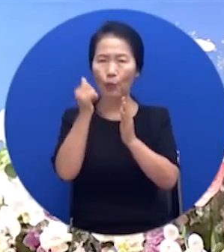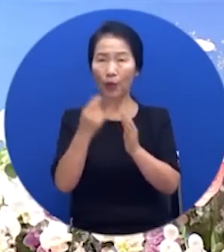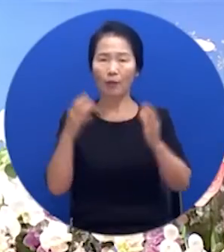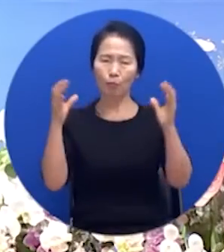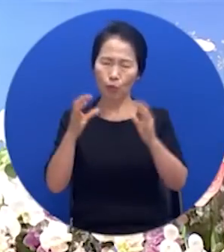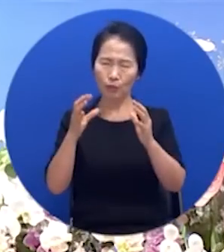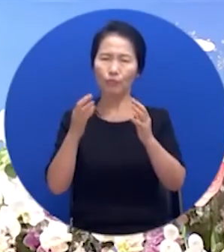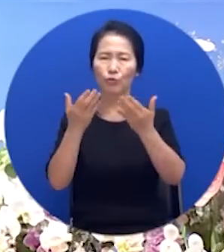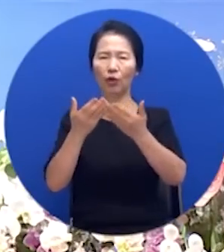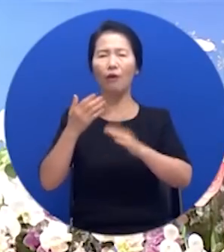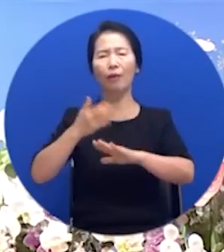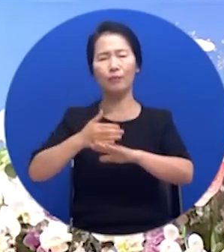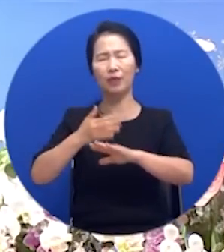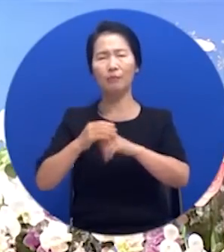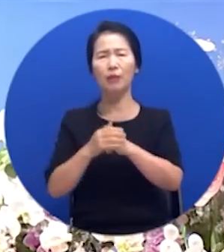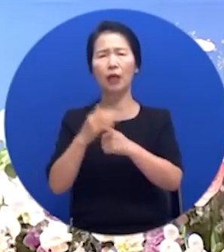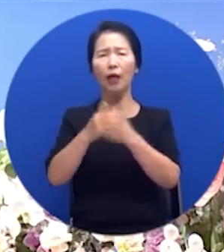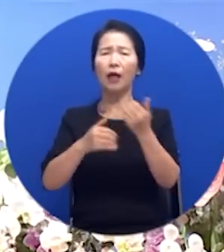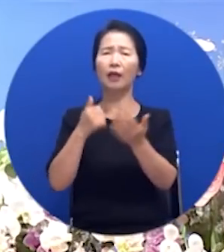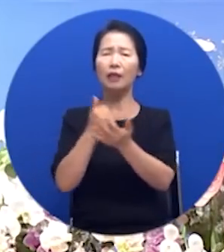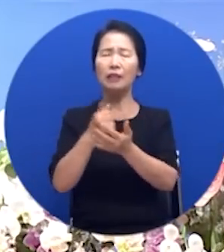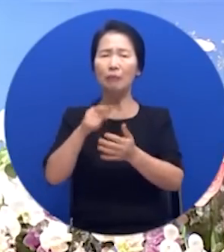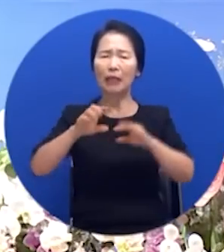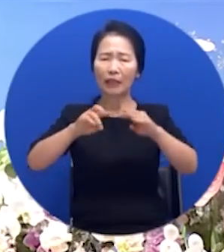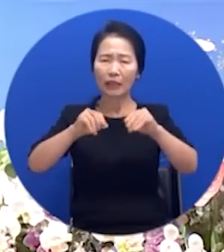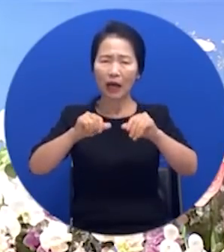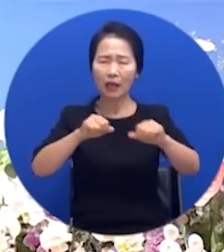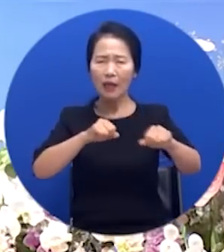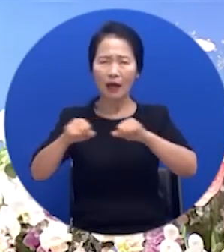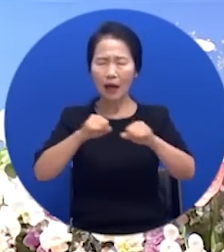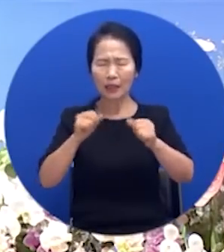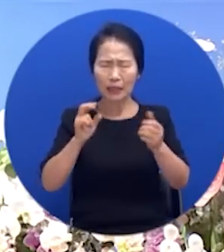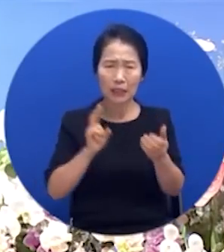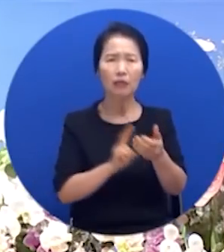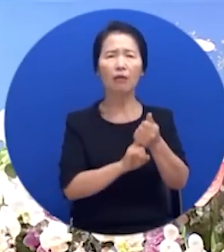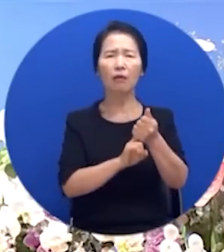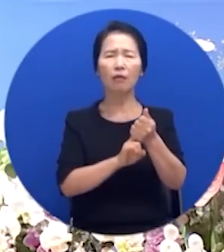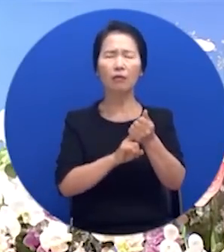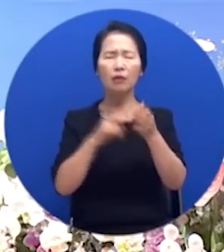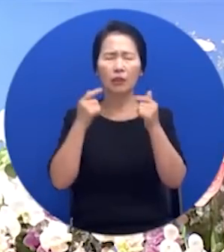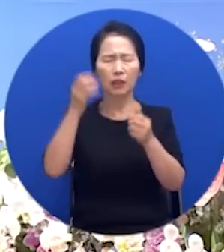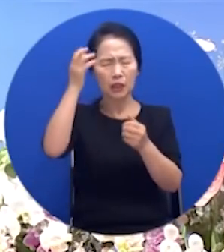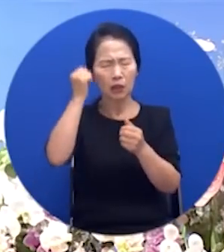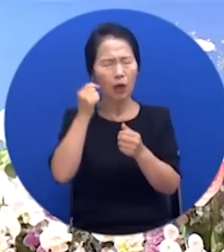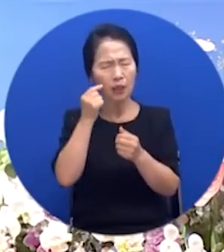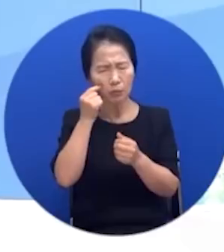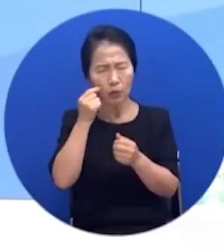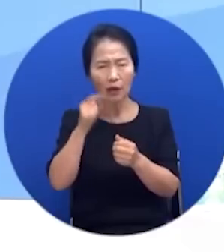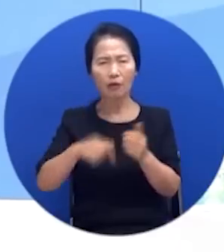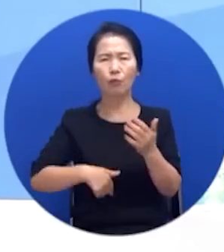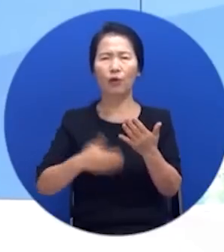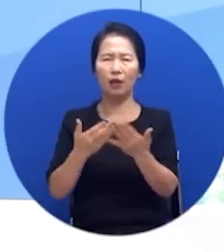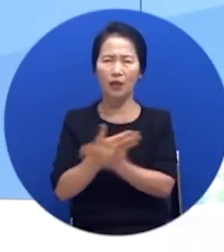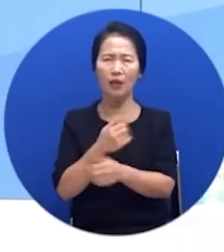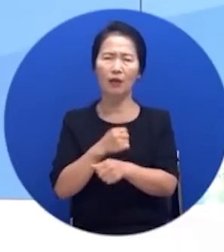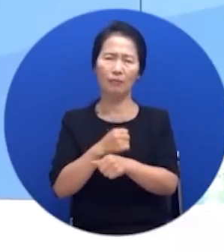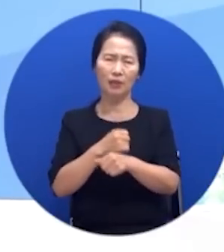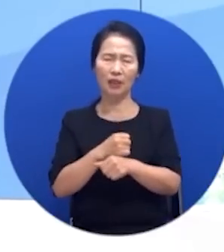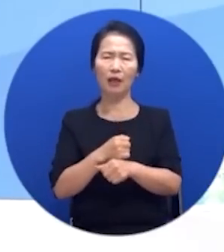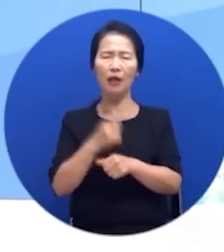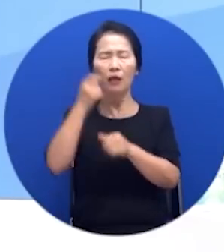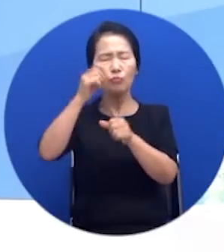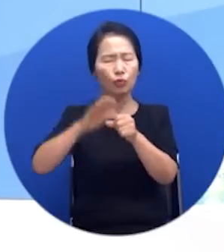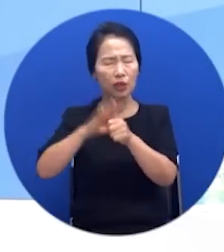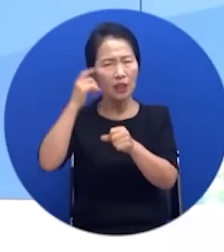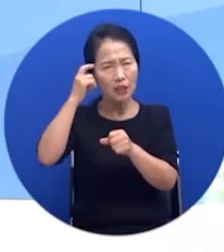드립니다. 하나님이 이 땅에 행하신 기적을 기억하지 못한 죄를 이 시간 회개하오니 불쌍히 여기시고